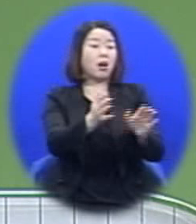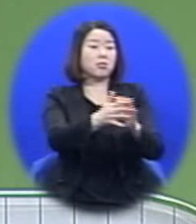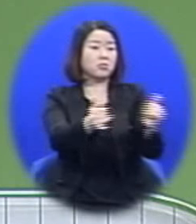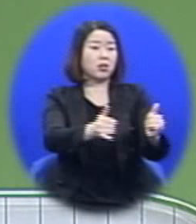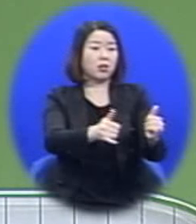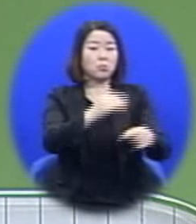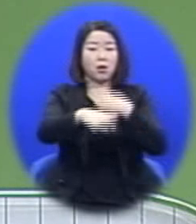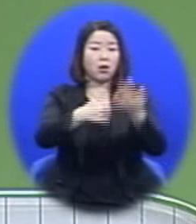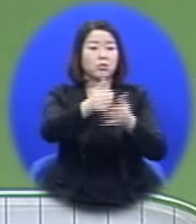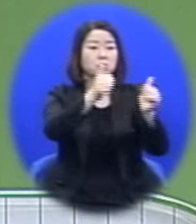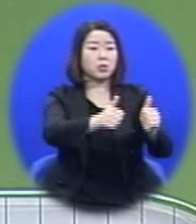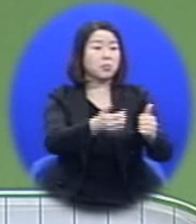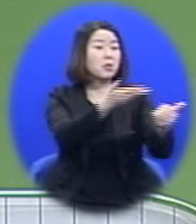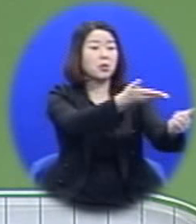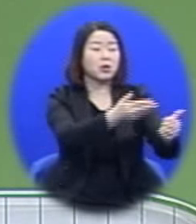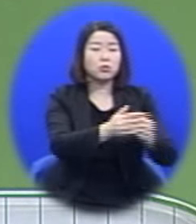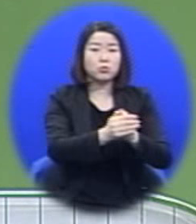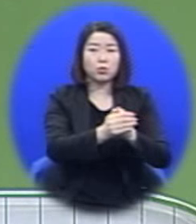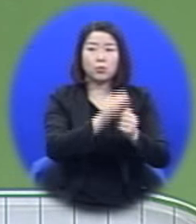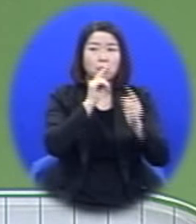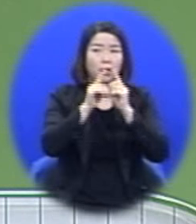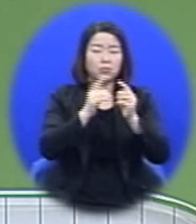달라고 말을 하면 말이 안 맞죠.